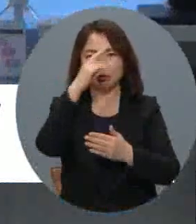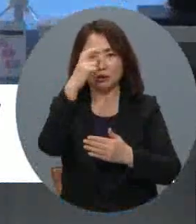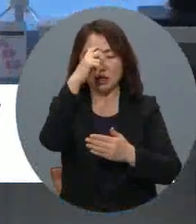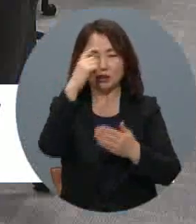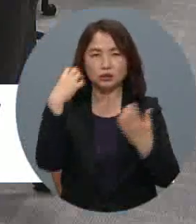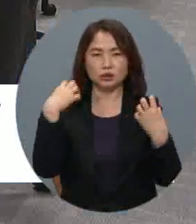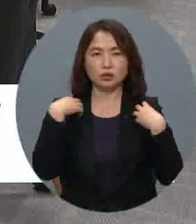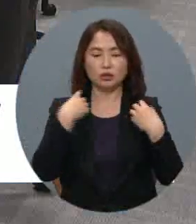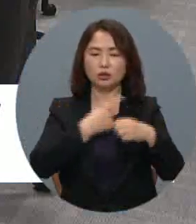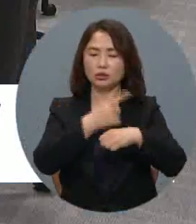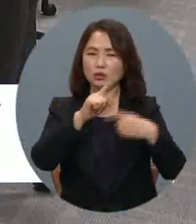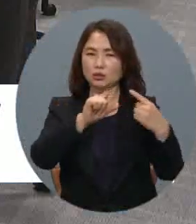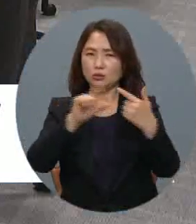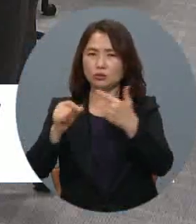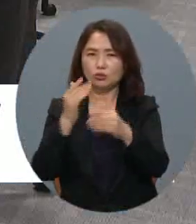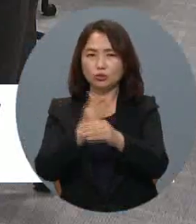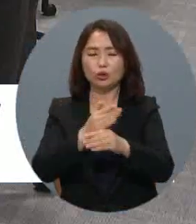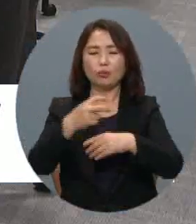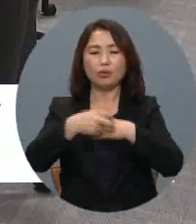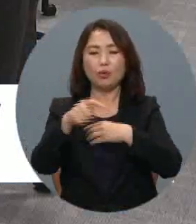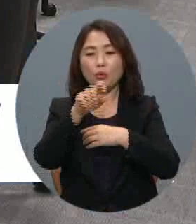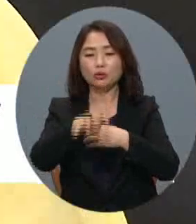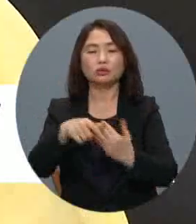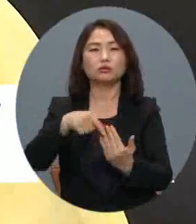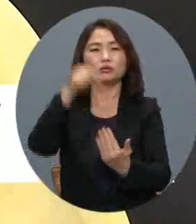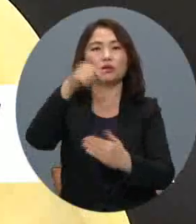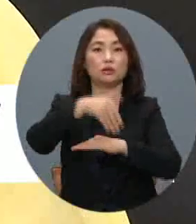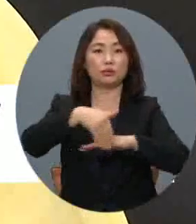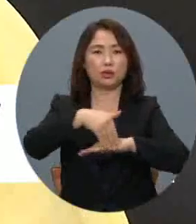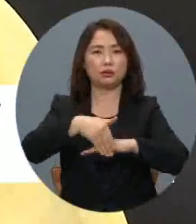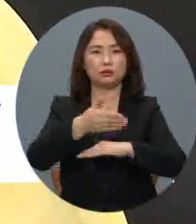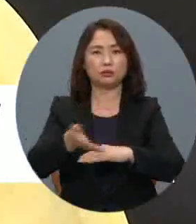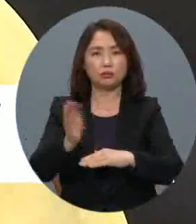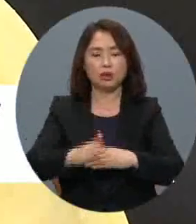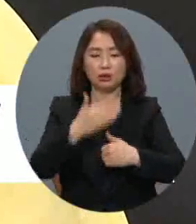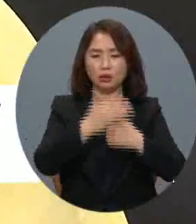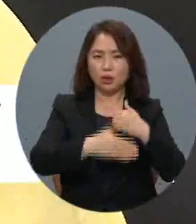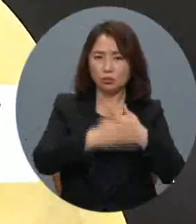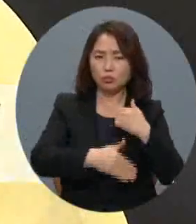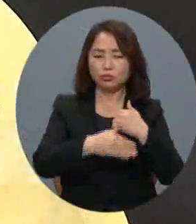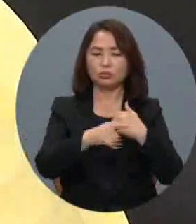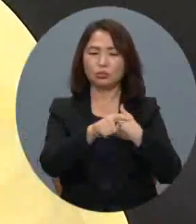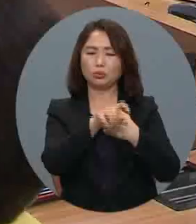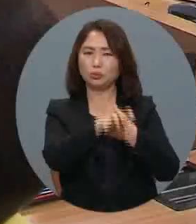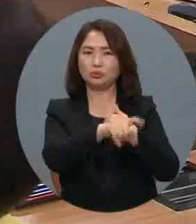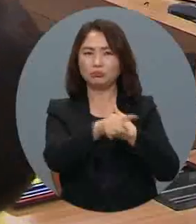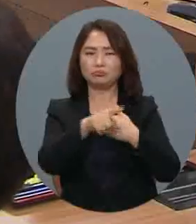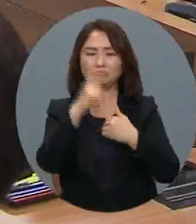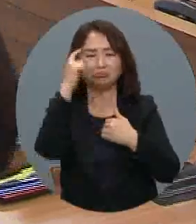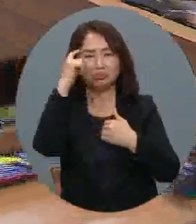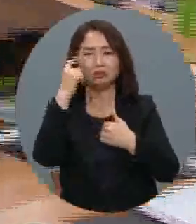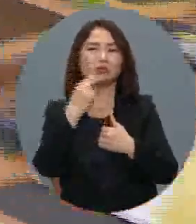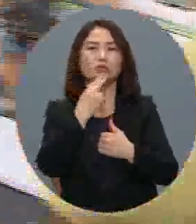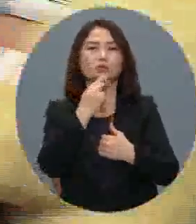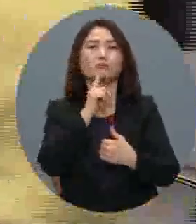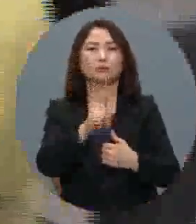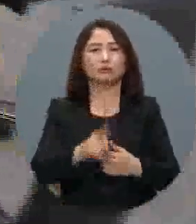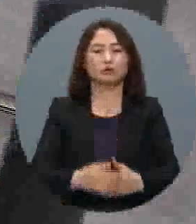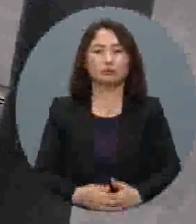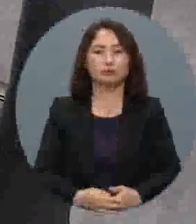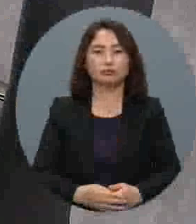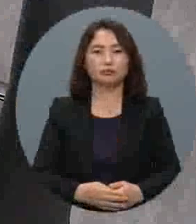질병관리청은 내년 상반기쯤 병원을 선정할 계획입니다. 하지만 대구와 같은 특정 지역을 염두에 두지는 않고